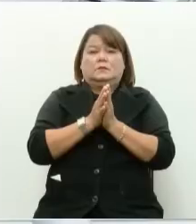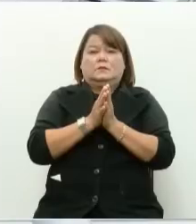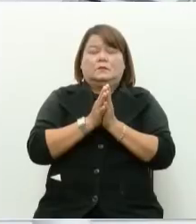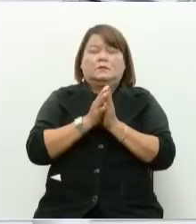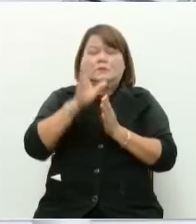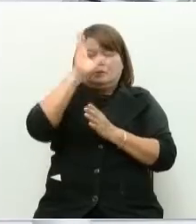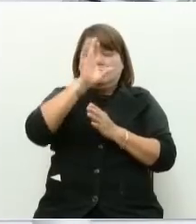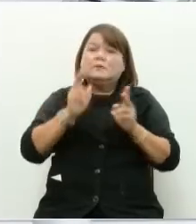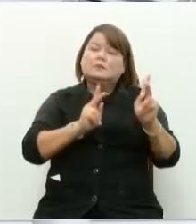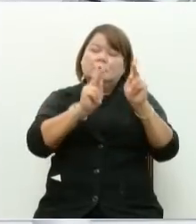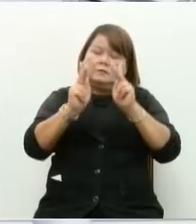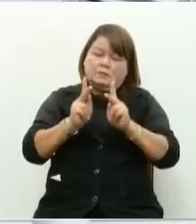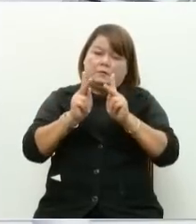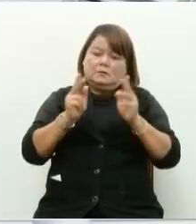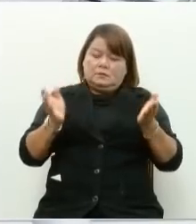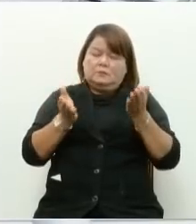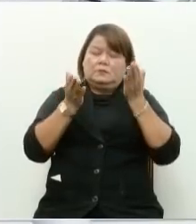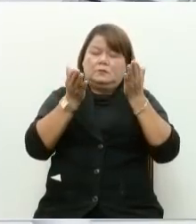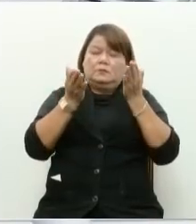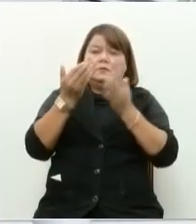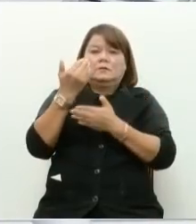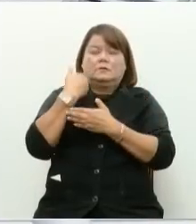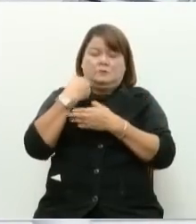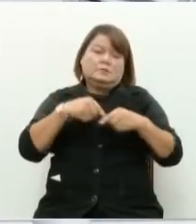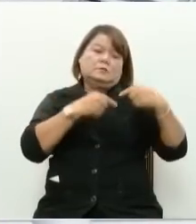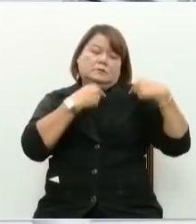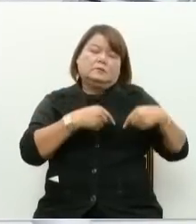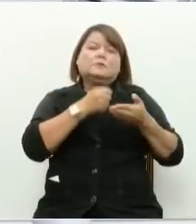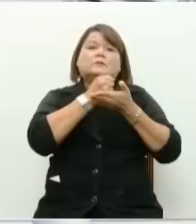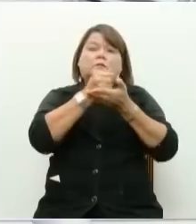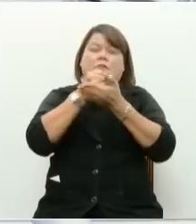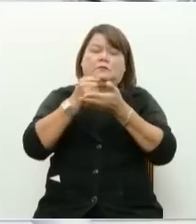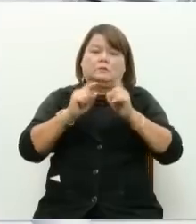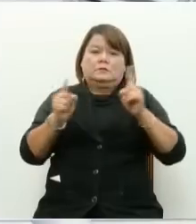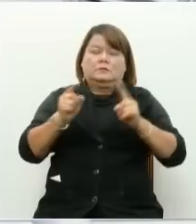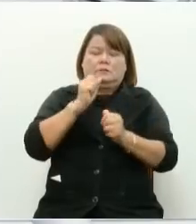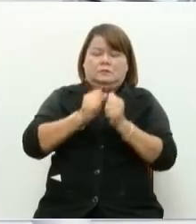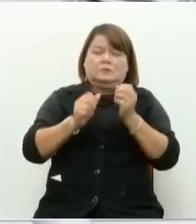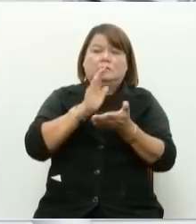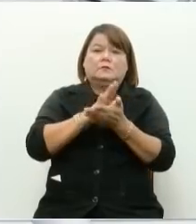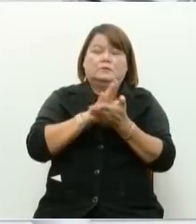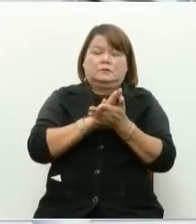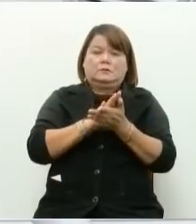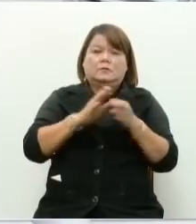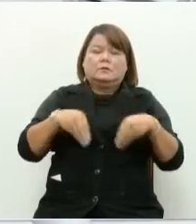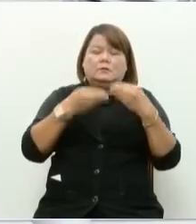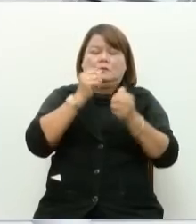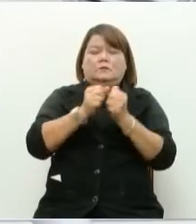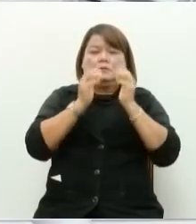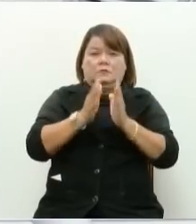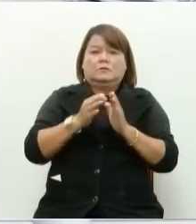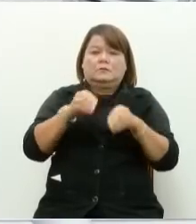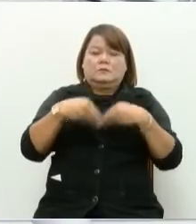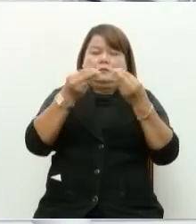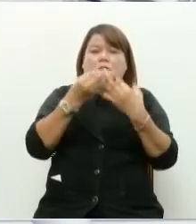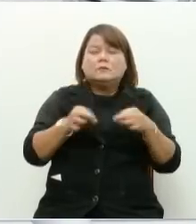รรมที่จะส่งเสริมให้เกิดการจิตอาสาต่างๆของทุกโรงเรียนก็ขอให้ทุกท่านนะครับได้ให้ความส